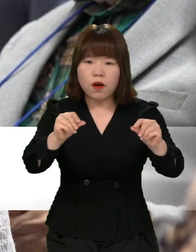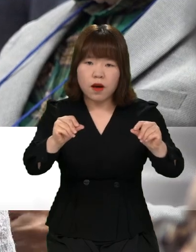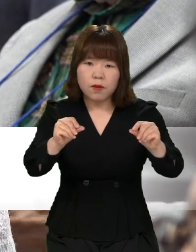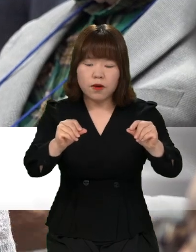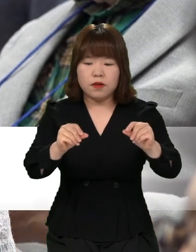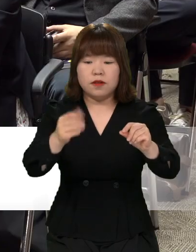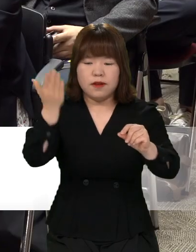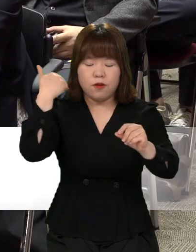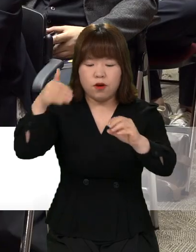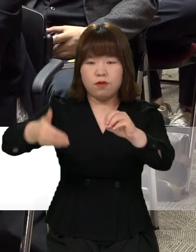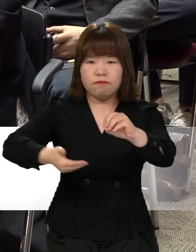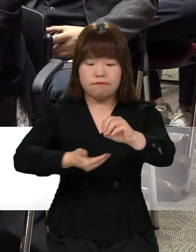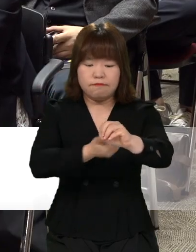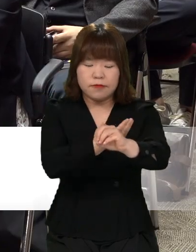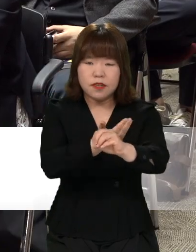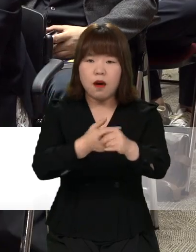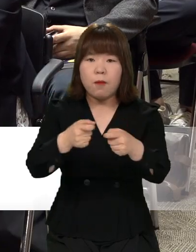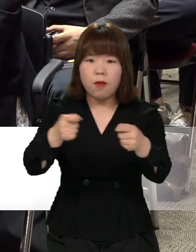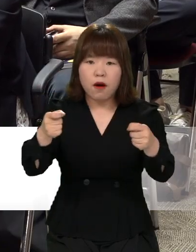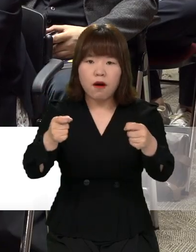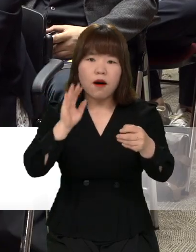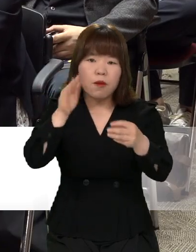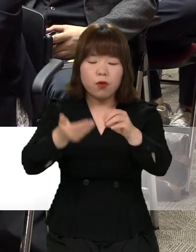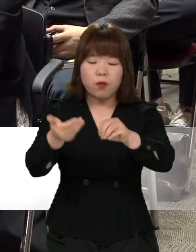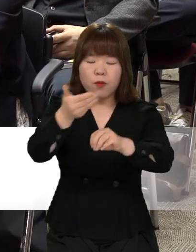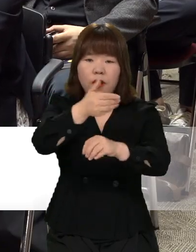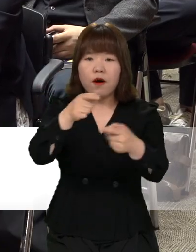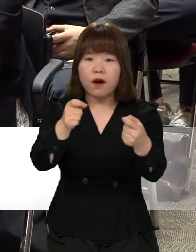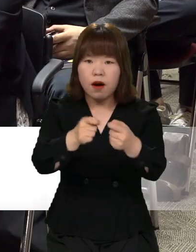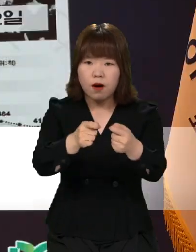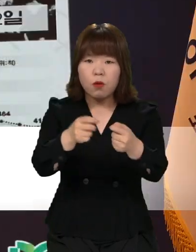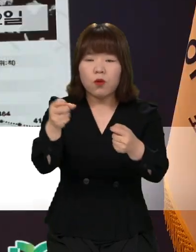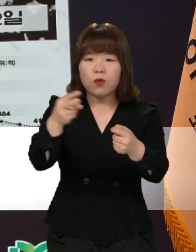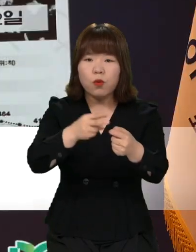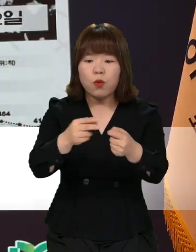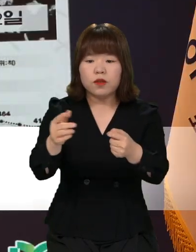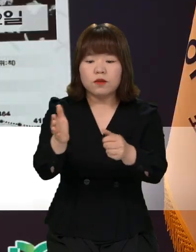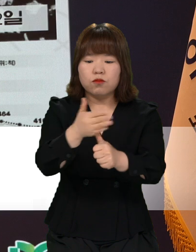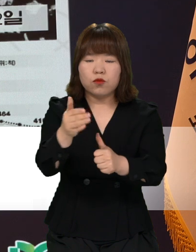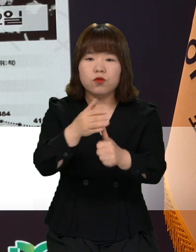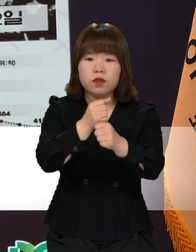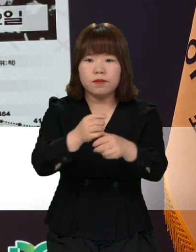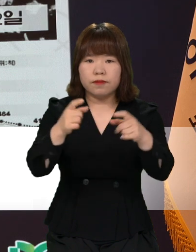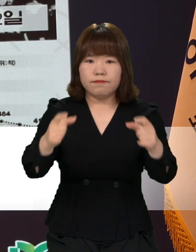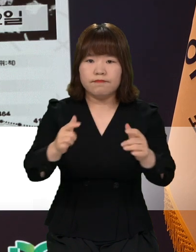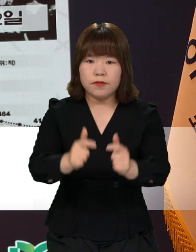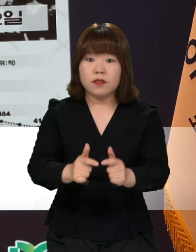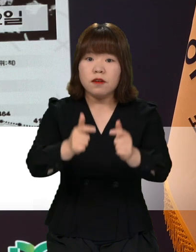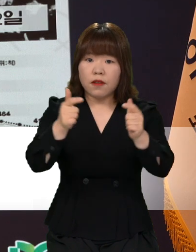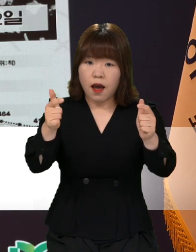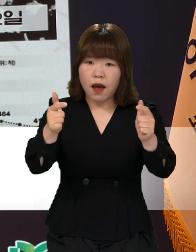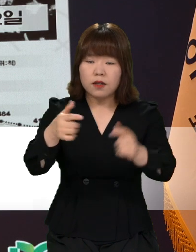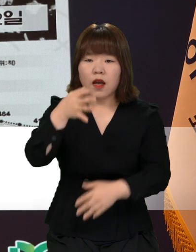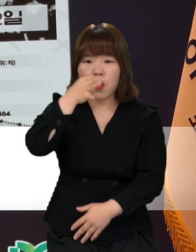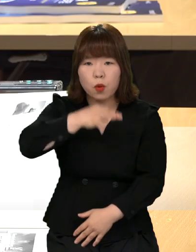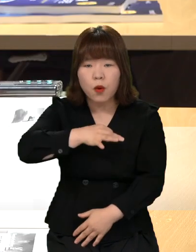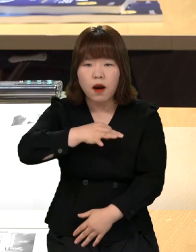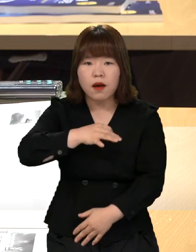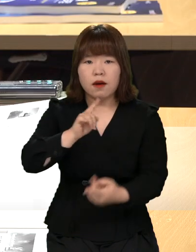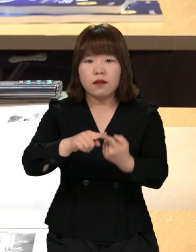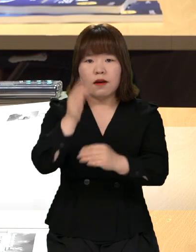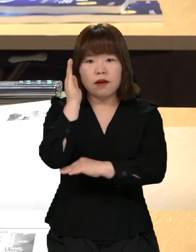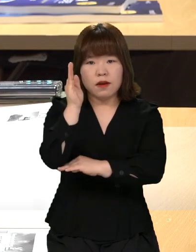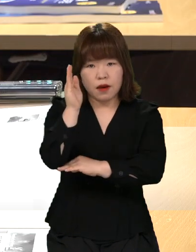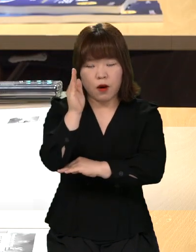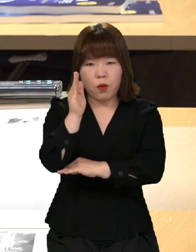어업구역 증대 등 북극해 빙하 해빙에 따른 긍정적 기대 효과에 대해 얘기하며 북극개발 및 항로 개설에